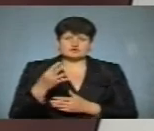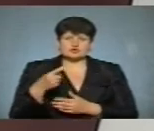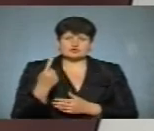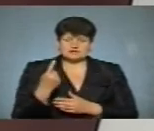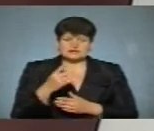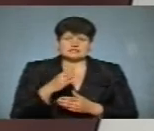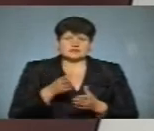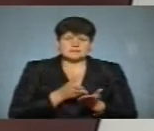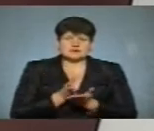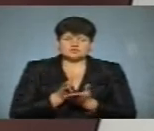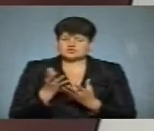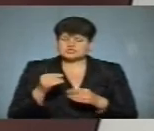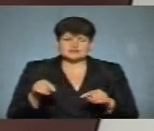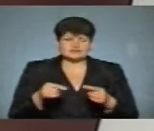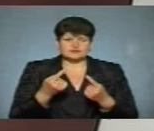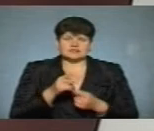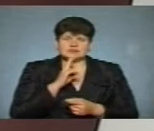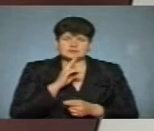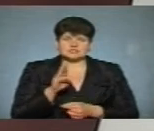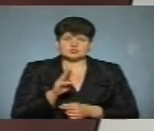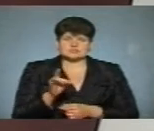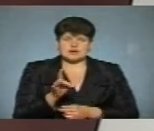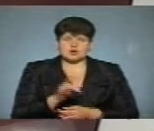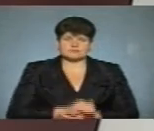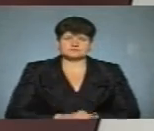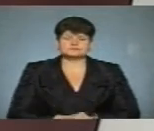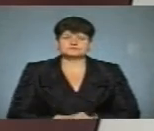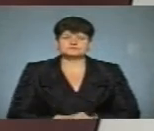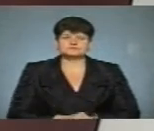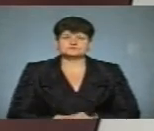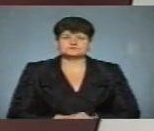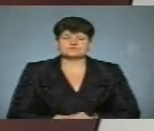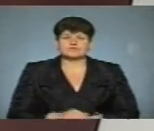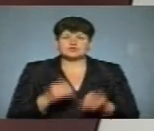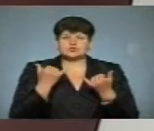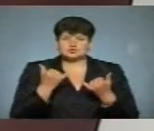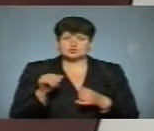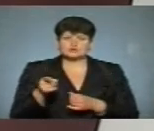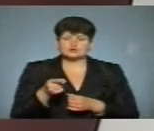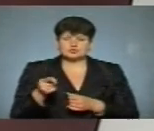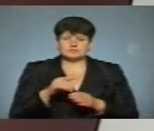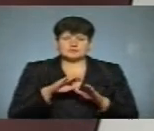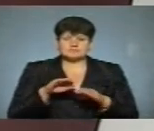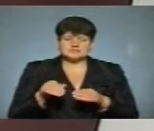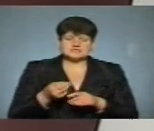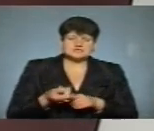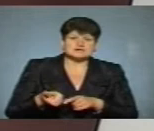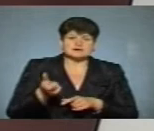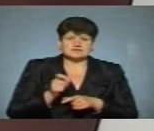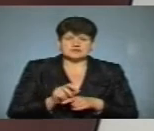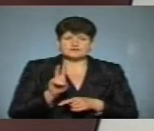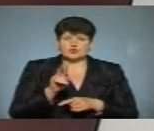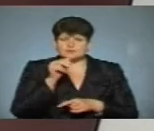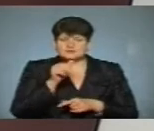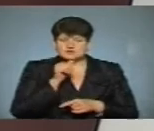не відновили. Це до Кременецького і Шумського районів. Сьогодні у Тернополі після понад 2-місячної перерви